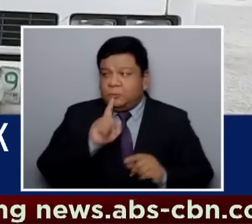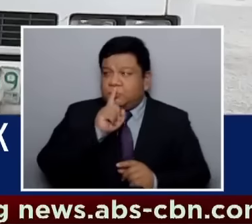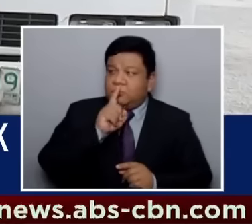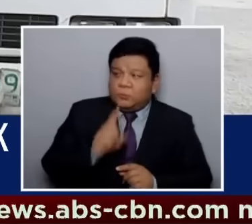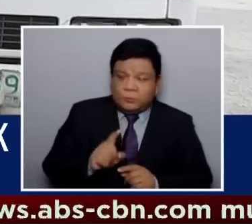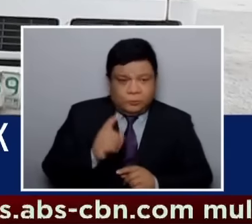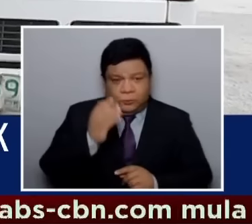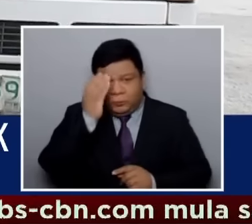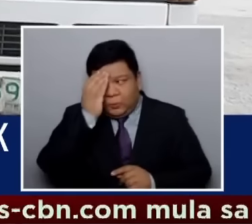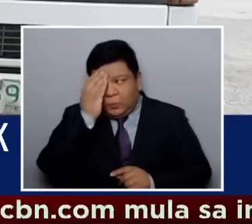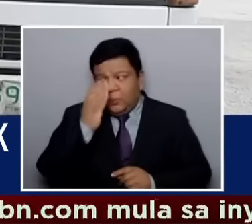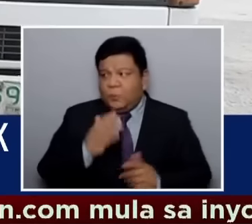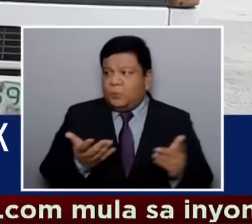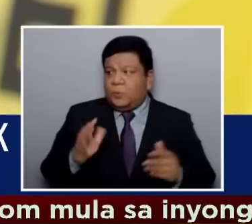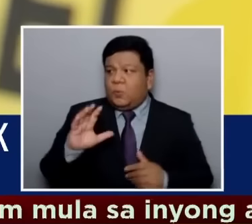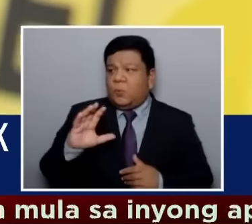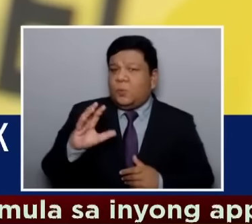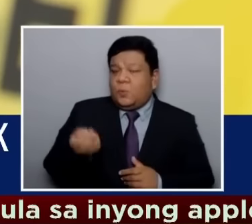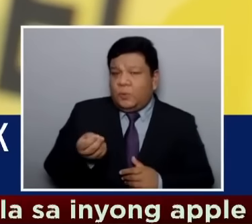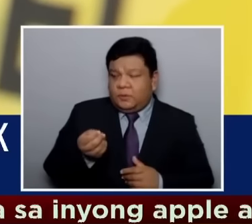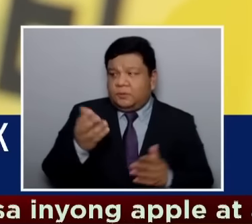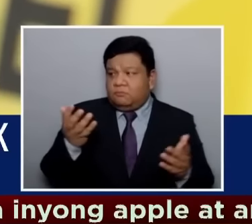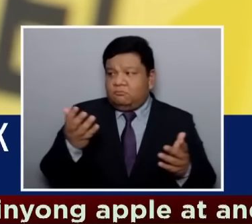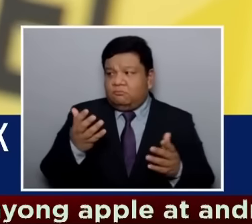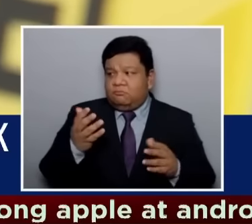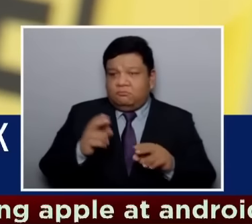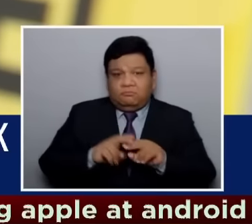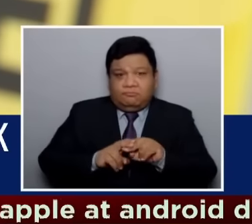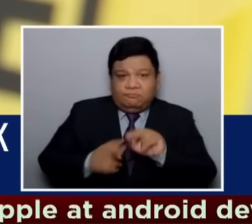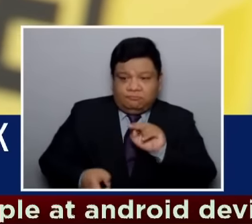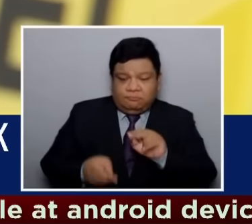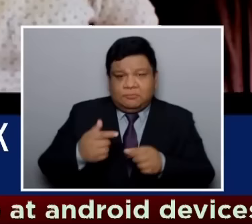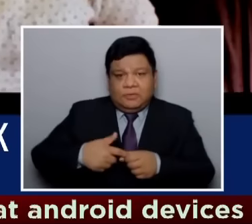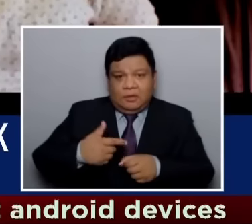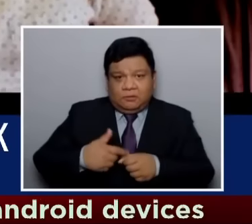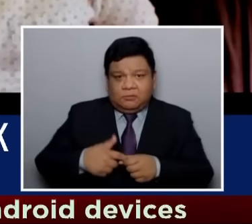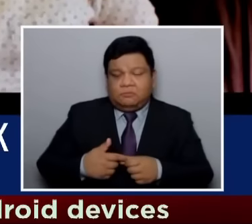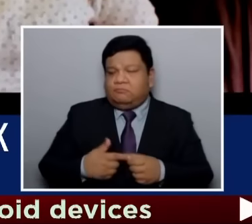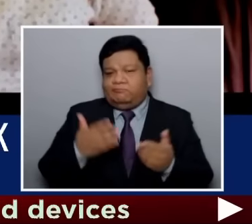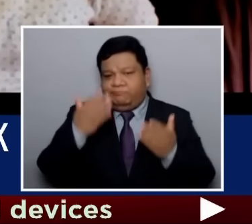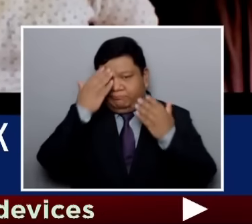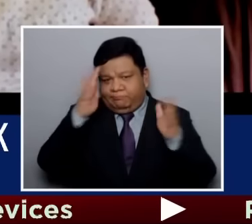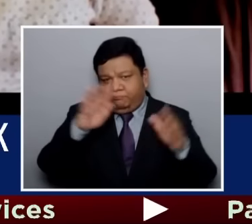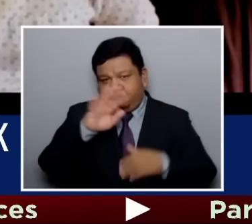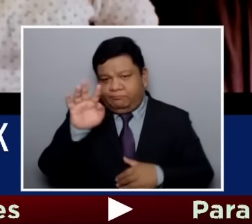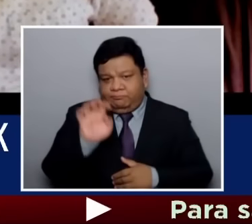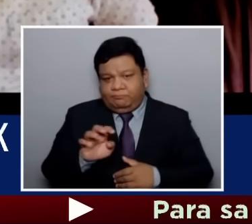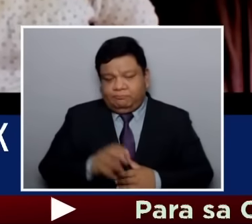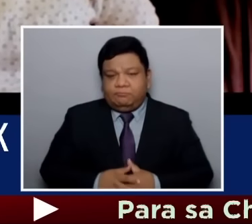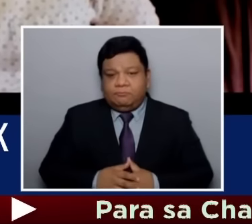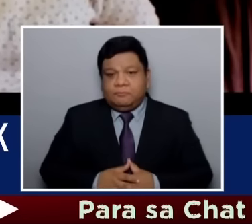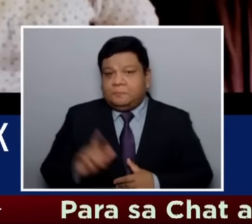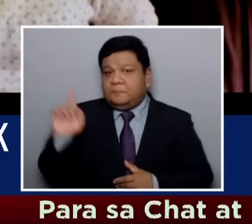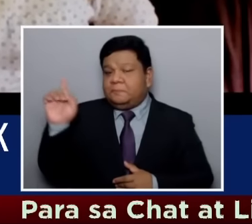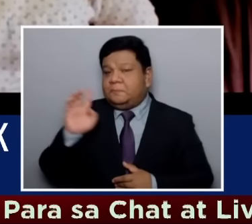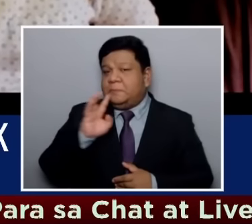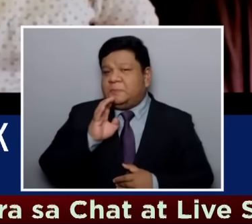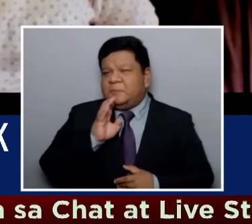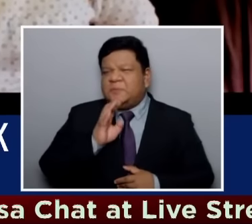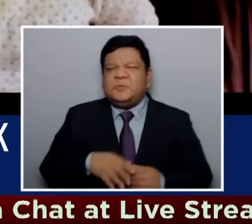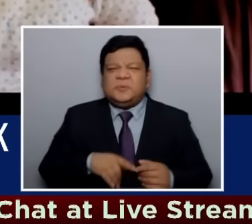kung hanggang kailan sasadsad ang presyo ng langis sa world market. Favorable talaga na magkakaroon ng mga